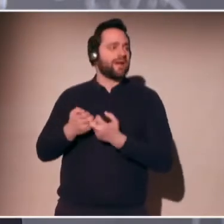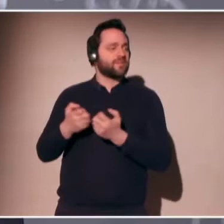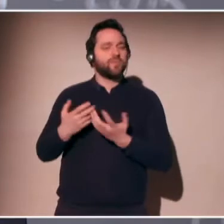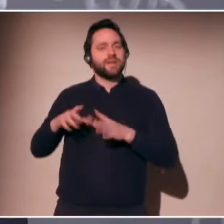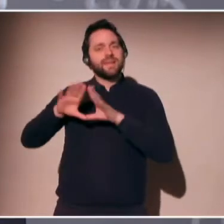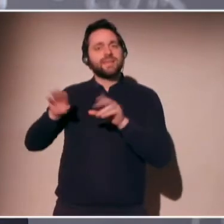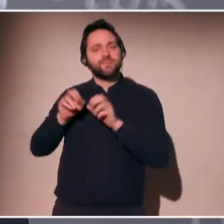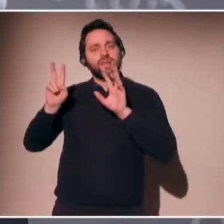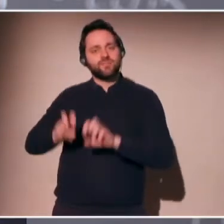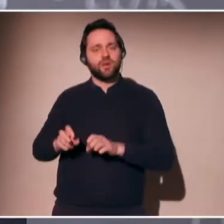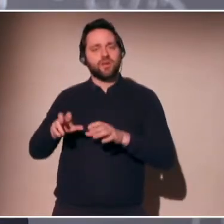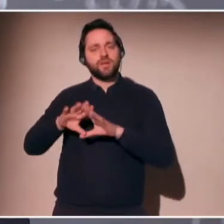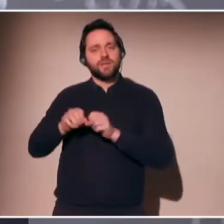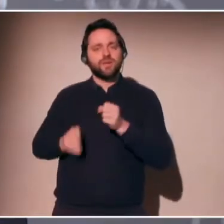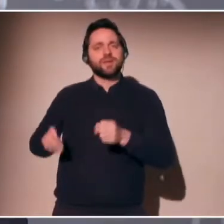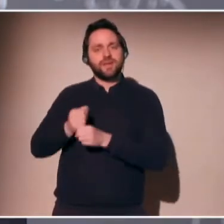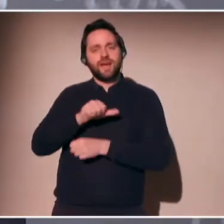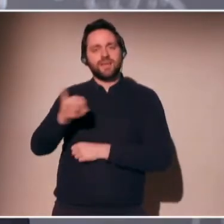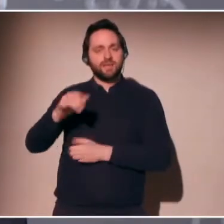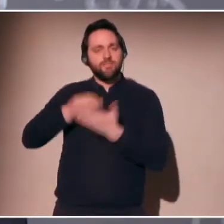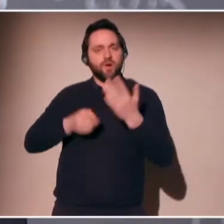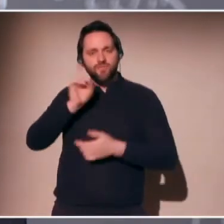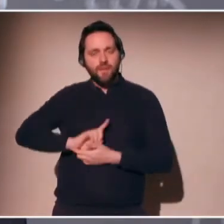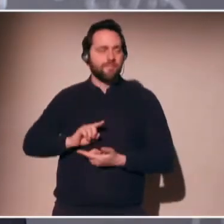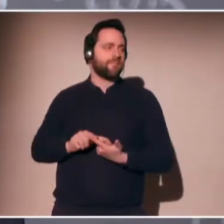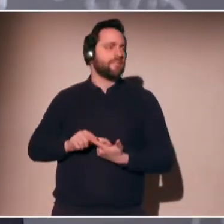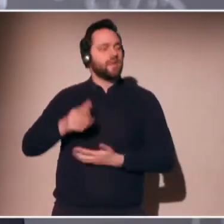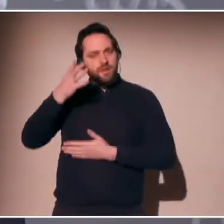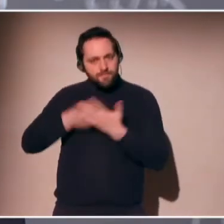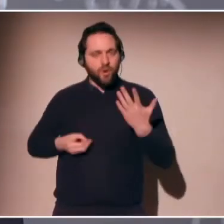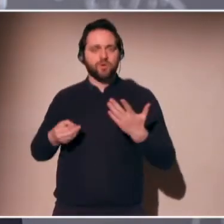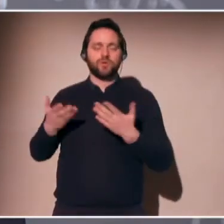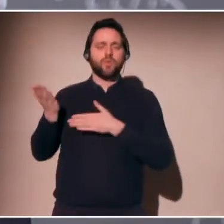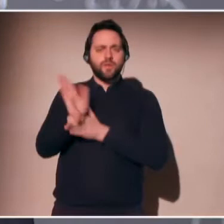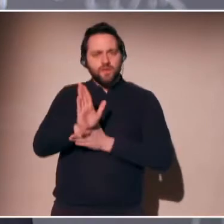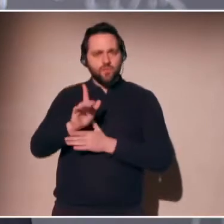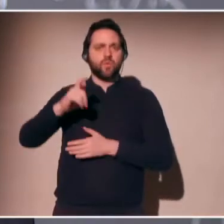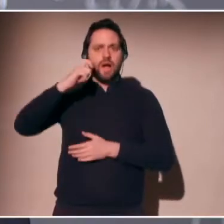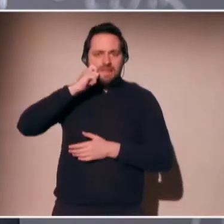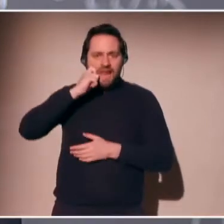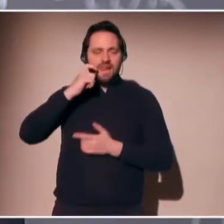manque des représentations sociales et raciales. Si on se dit les choses,